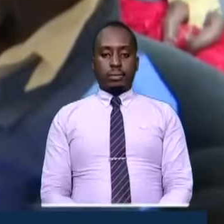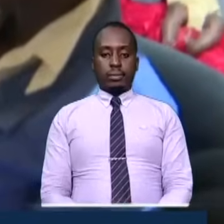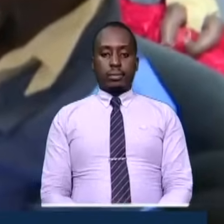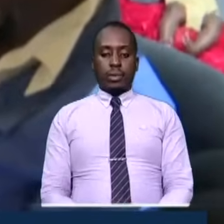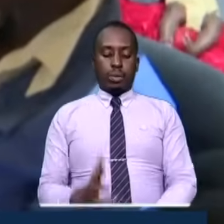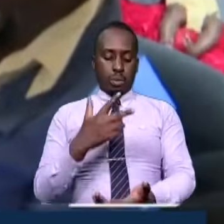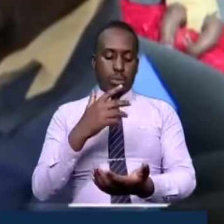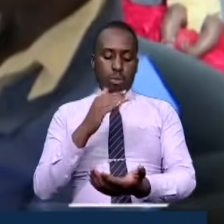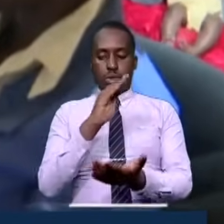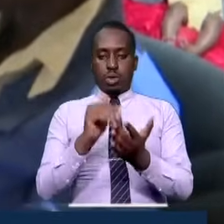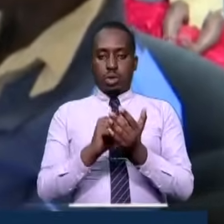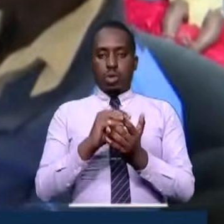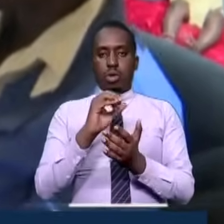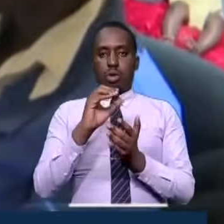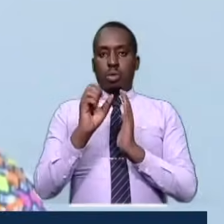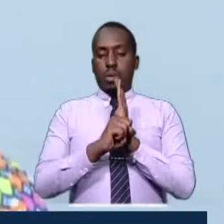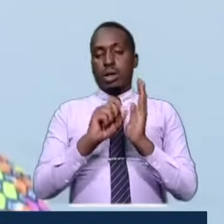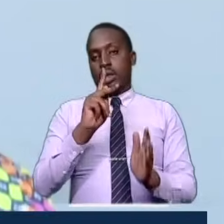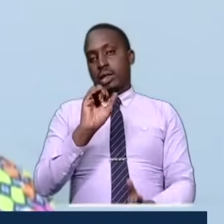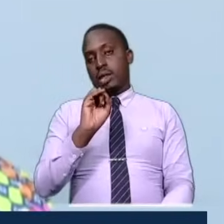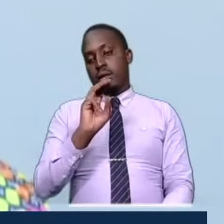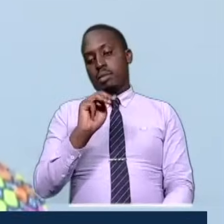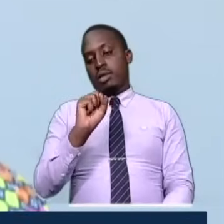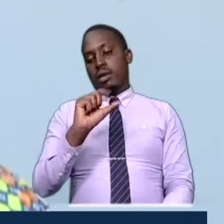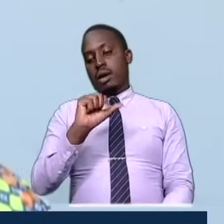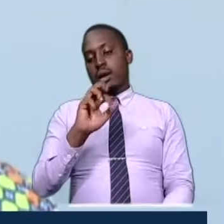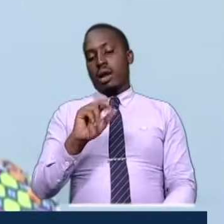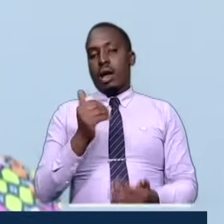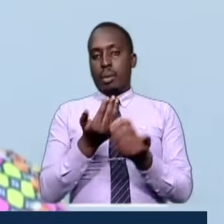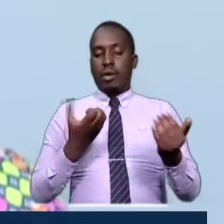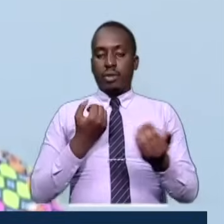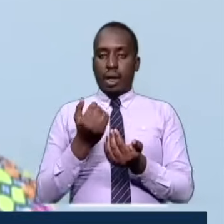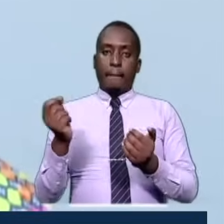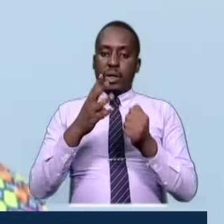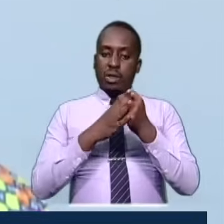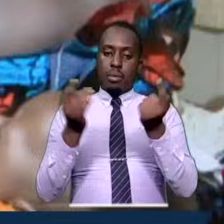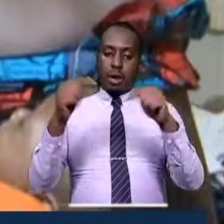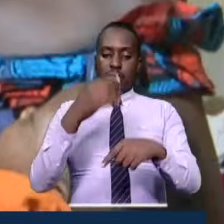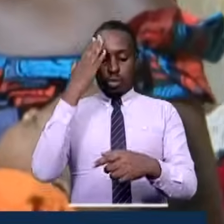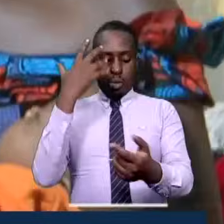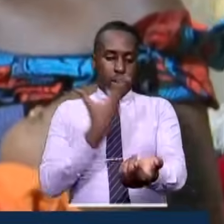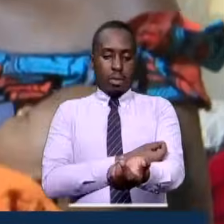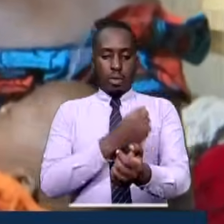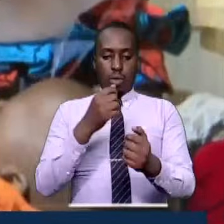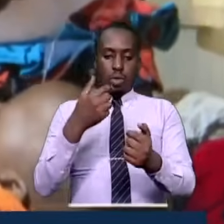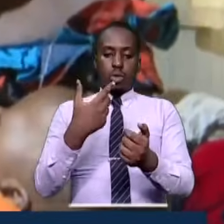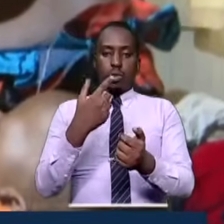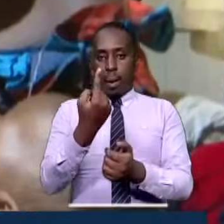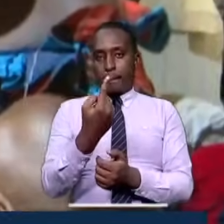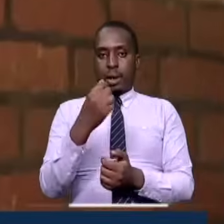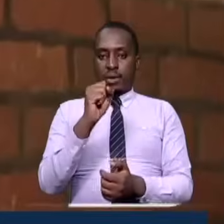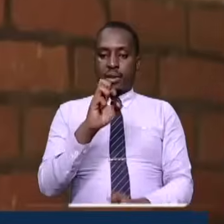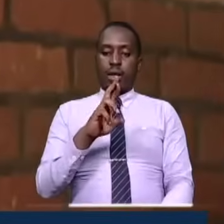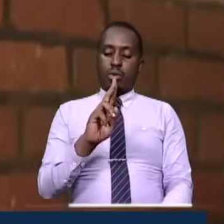Mu kigo nderabuzima cya Colonel mu Murenge wa Kimisagara ababyeyi bafite abana bageje amezi 9 bazanye abana babo ngo bahabwe urukingo rwa mbere Gwiseru na